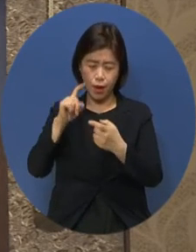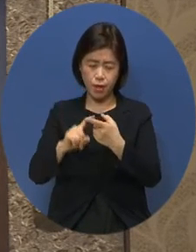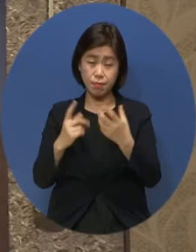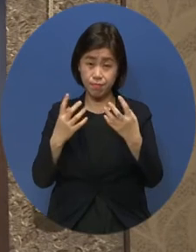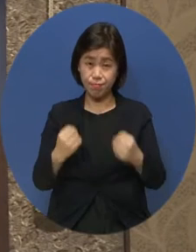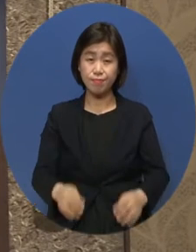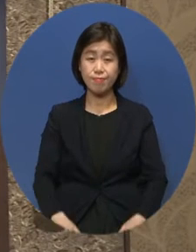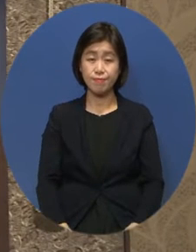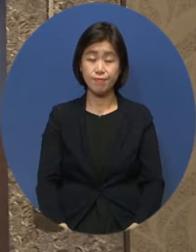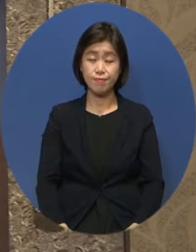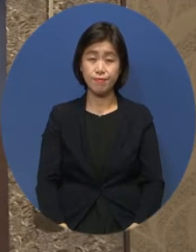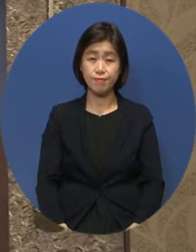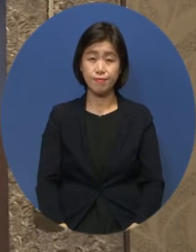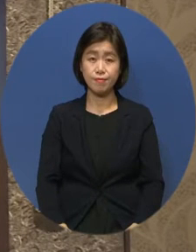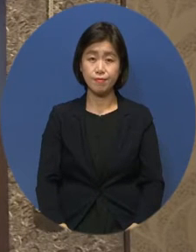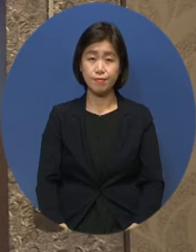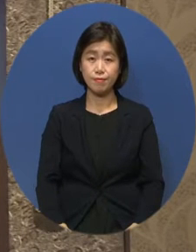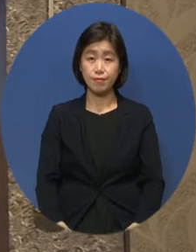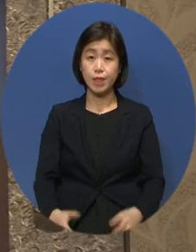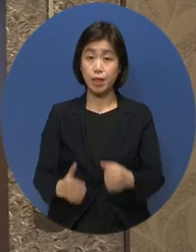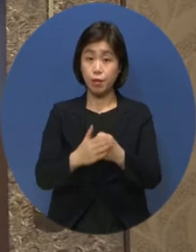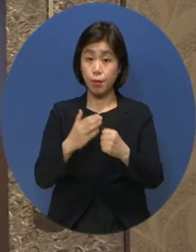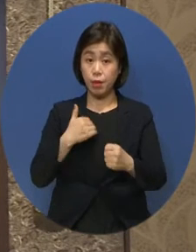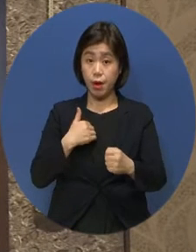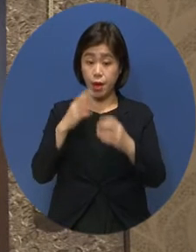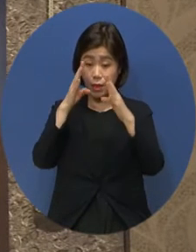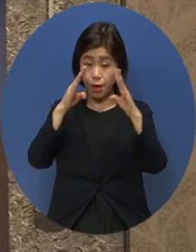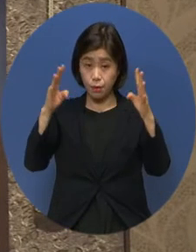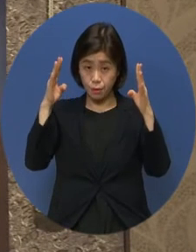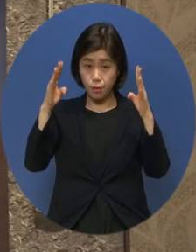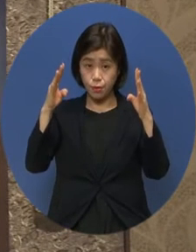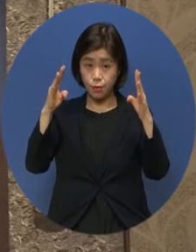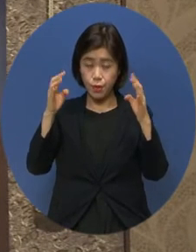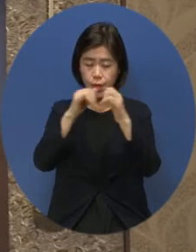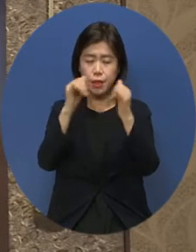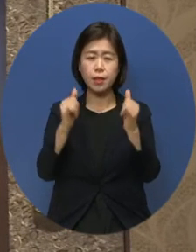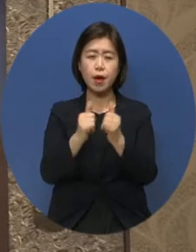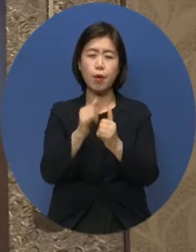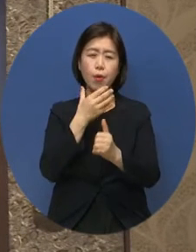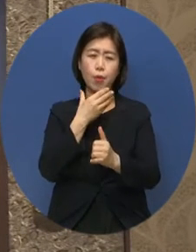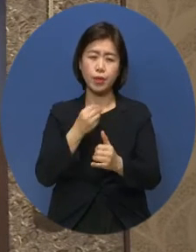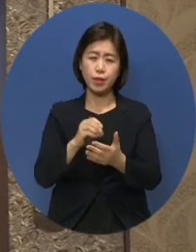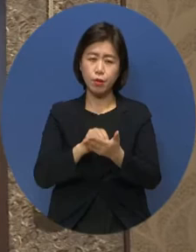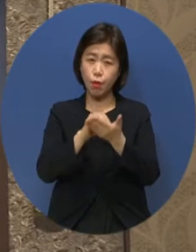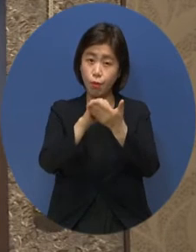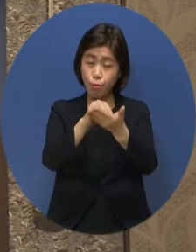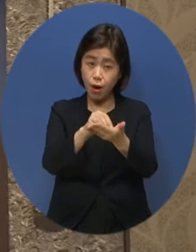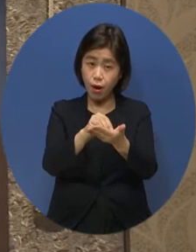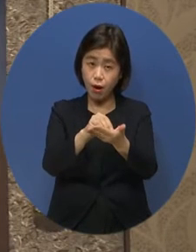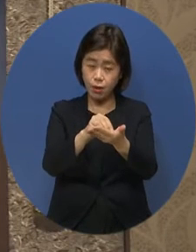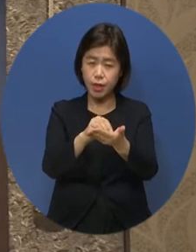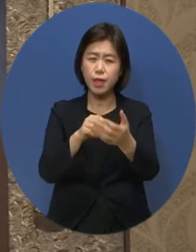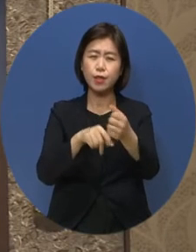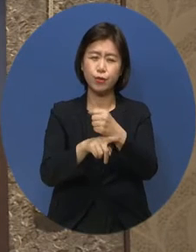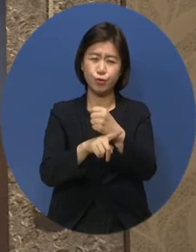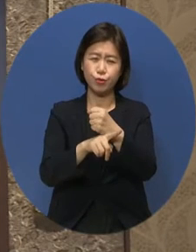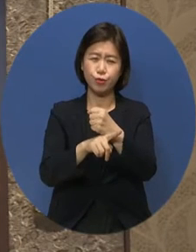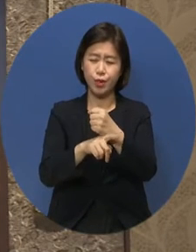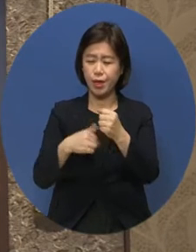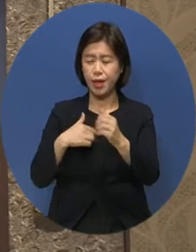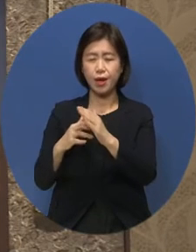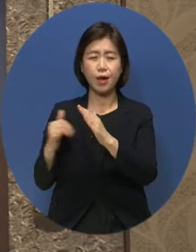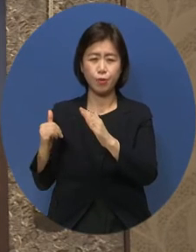그래서 사회 복사가 를 가게 된 동기도 그런 부분에 저며 썼구요 사회복지를 하면서도